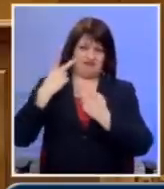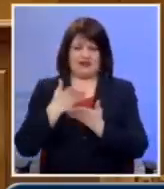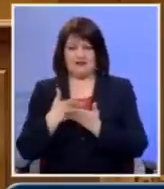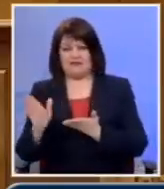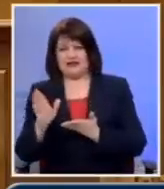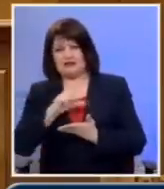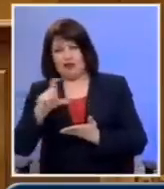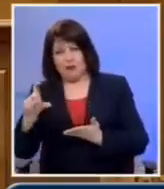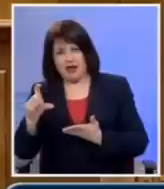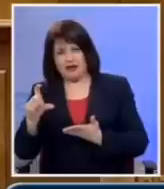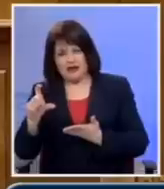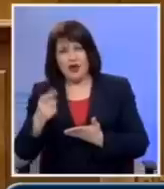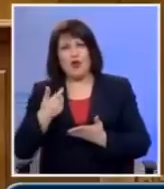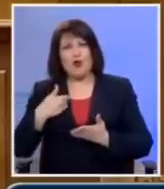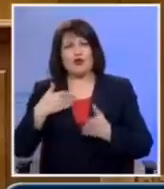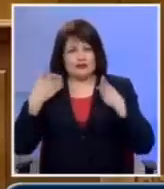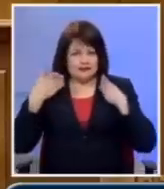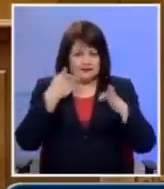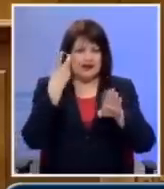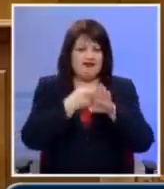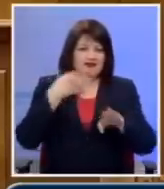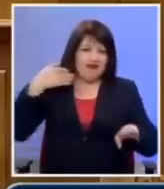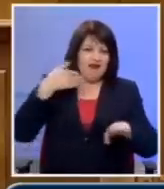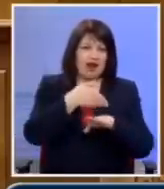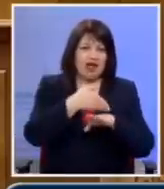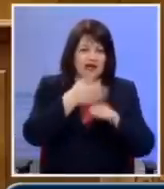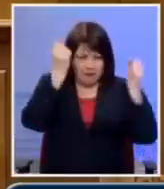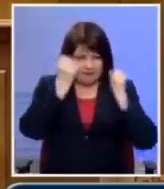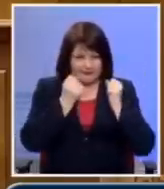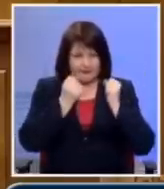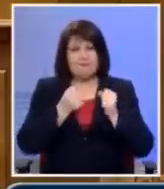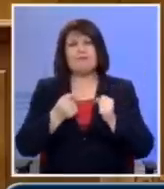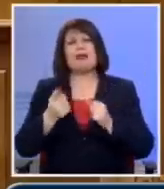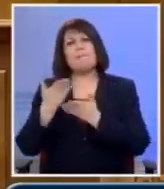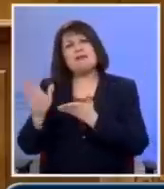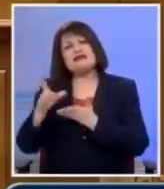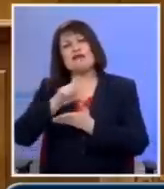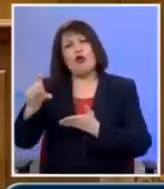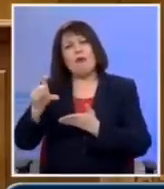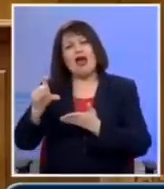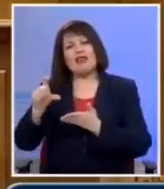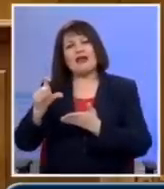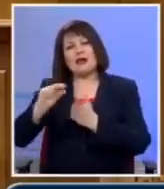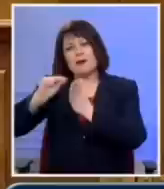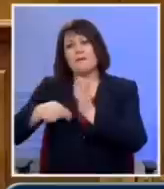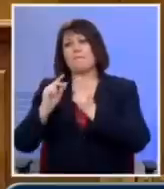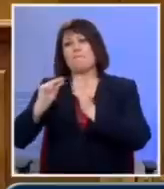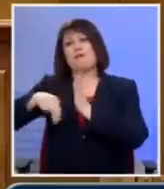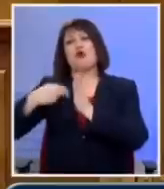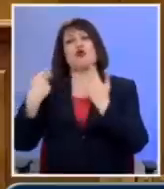της εβδομάδας ότι πηγαίνουμε τη χώρα στα βράχια, στην καταστροφή, και τις άλλες μισές ότι έχουμε υπογράψει